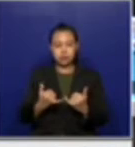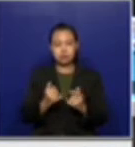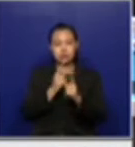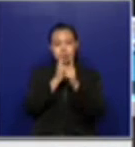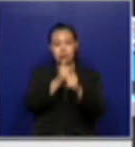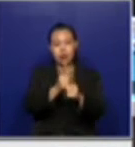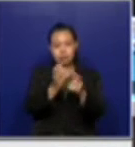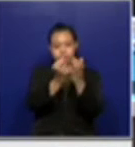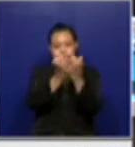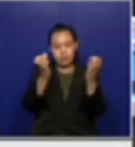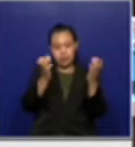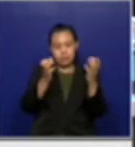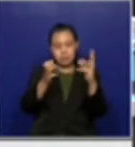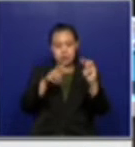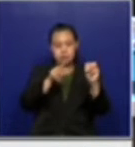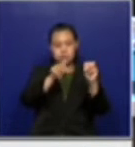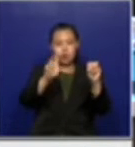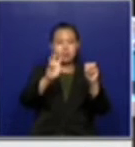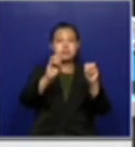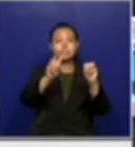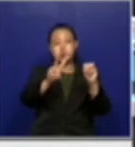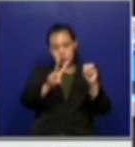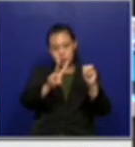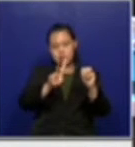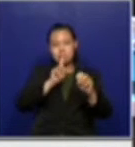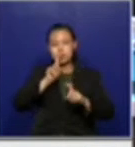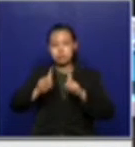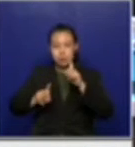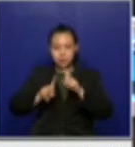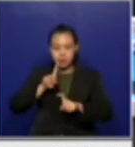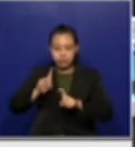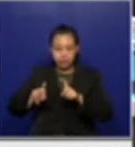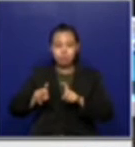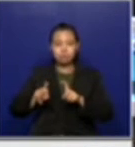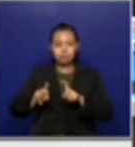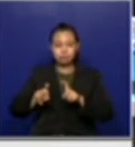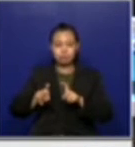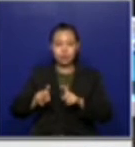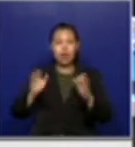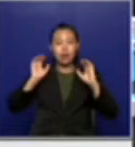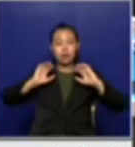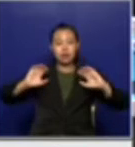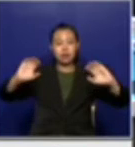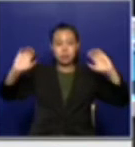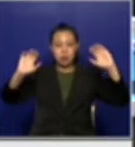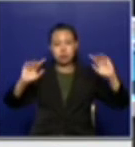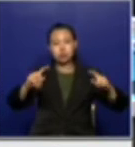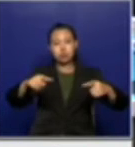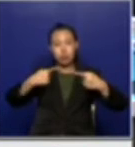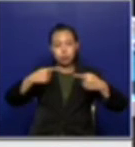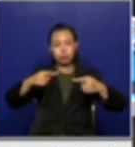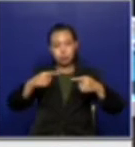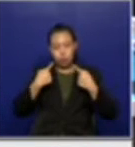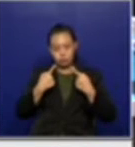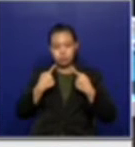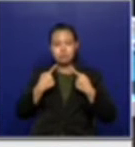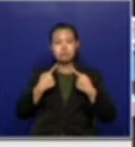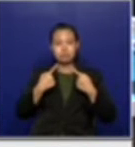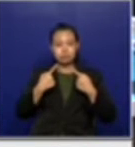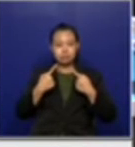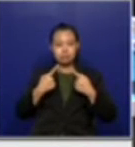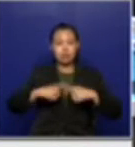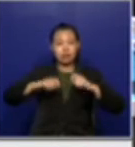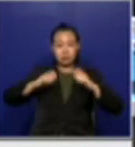า152เพื่อซักถามข้อเท็จจริงแล้วก็ให้รัฐบาลนั้นได้ตอบข้อสงสัยโดยไม่มีการลงม